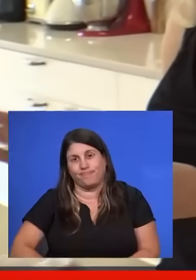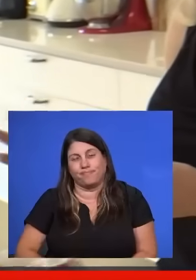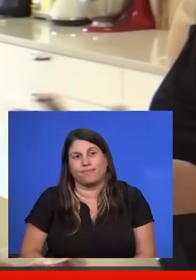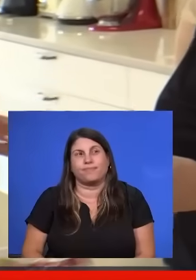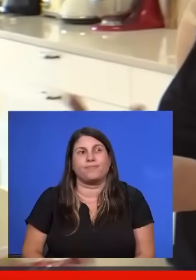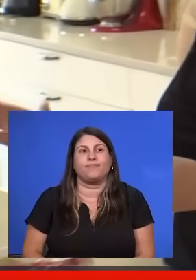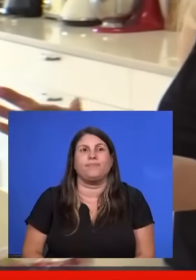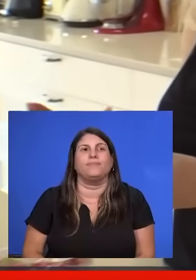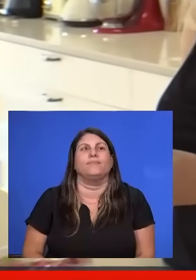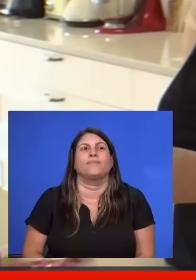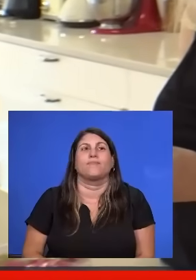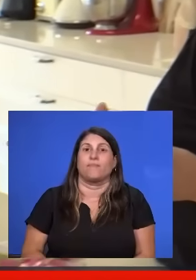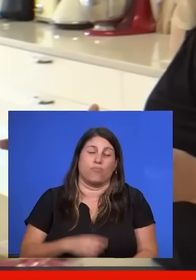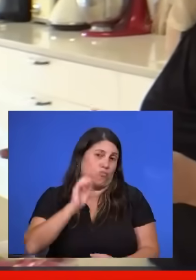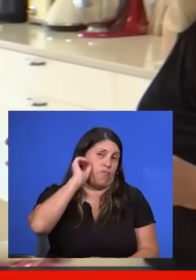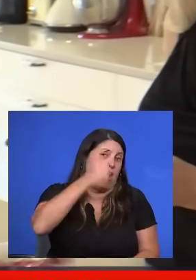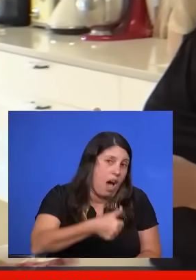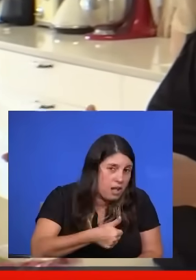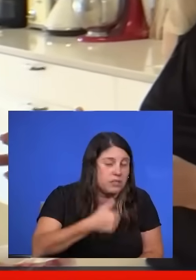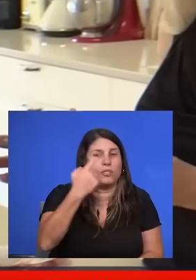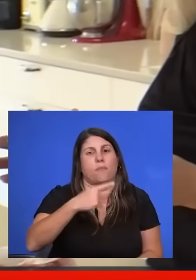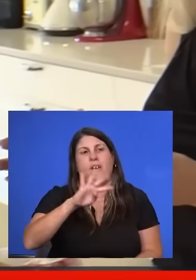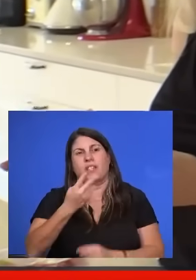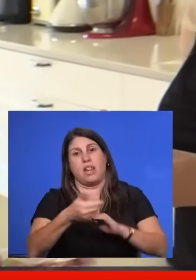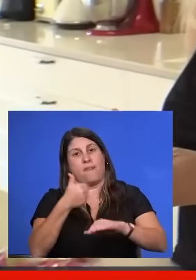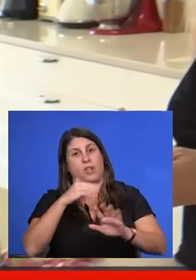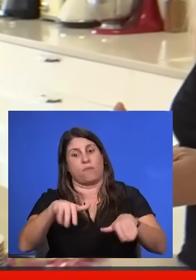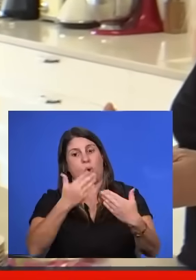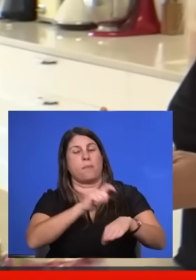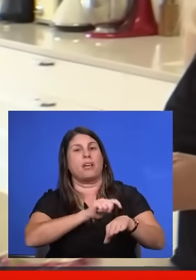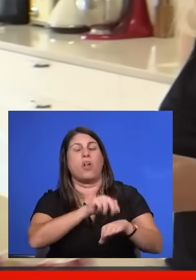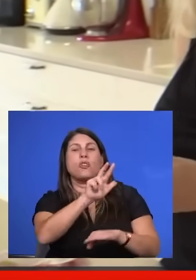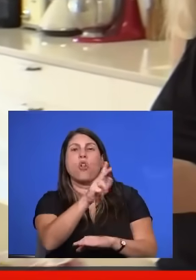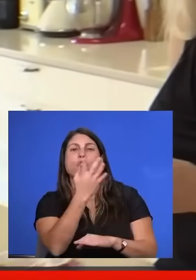ויום למחרת, ביום רביעי לפנות בוקר, ב-3:40,